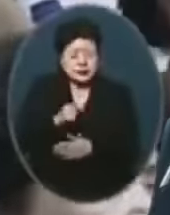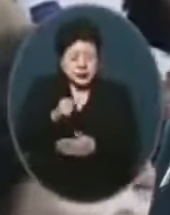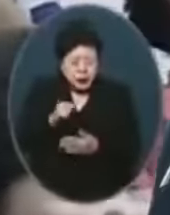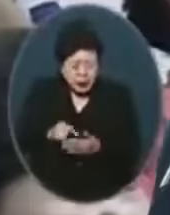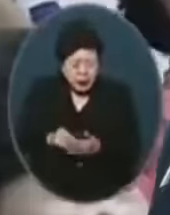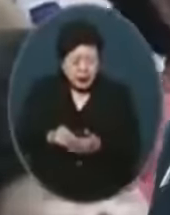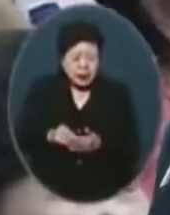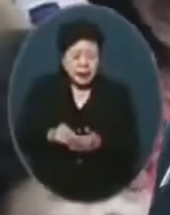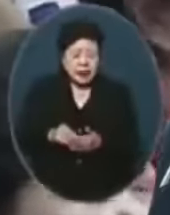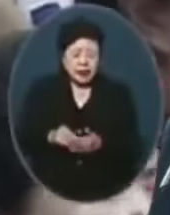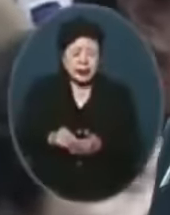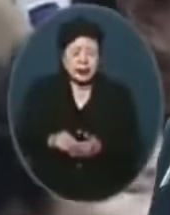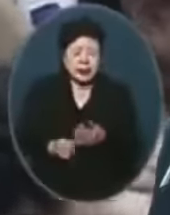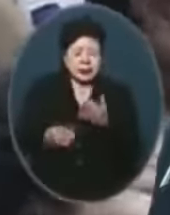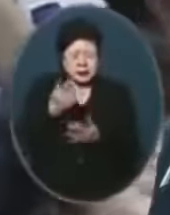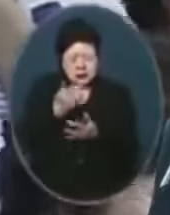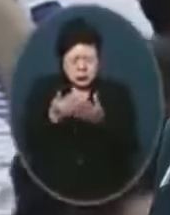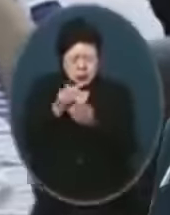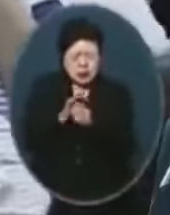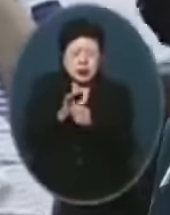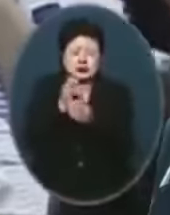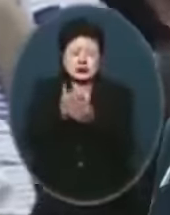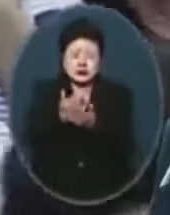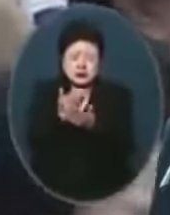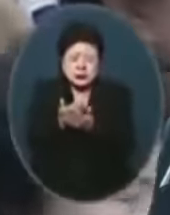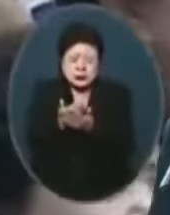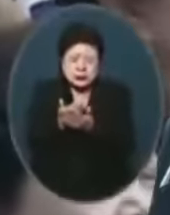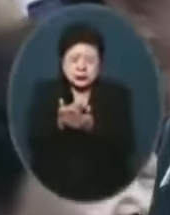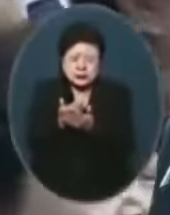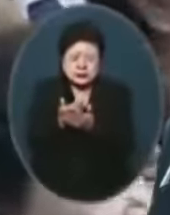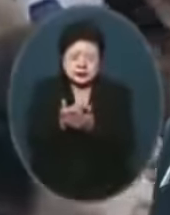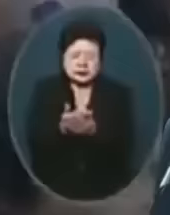가슴속에 끌어오르게 도와주시옵소서.